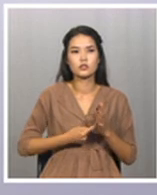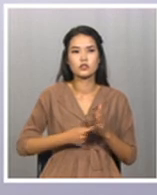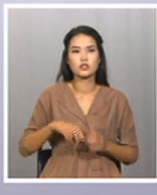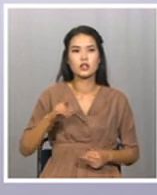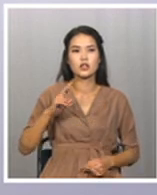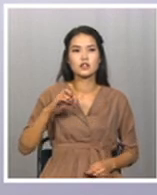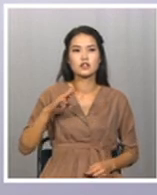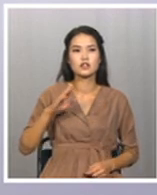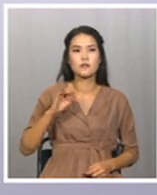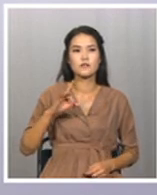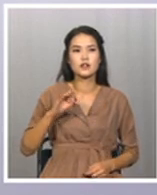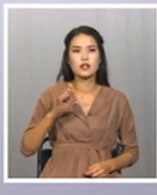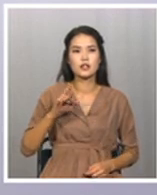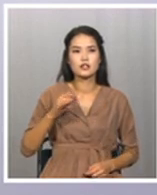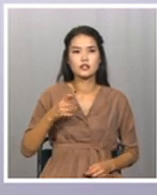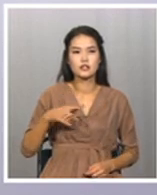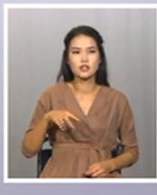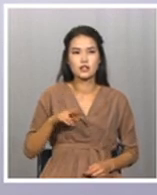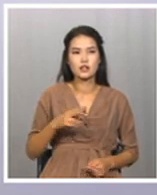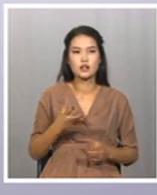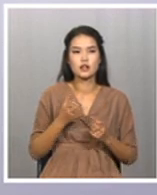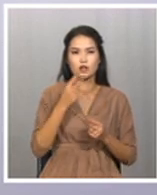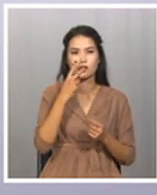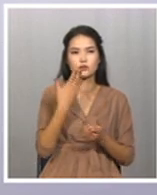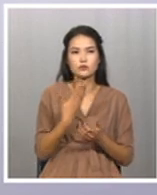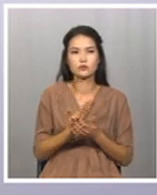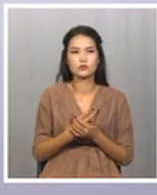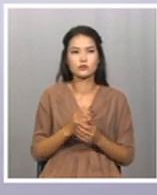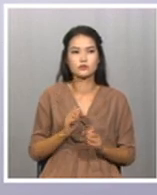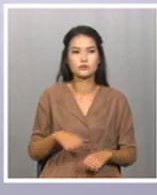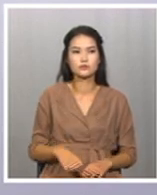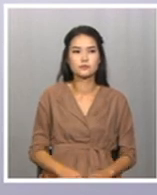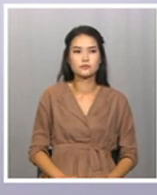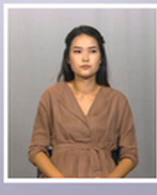нүктеде дифференциалданатынын көрсетеді.